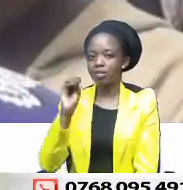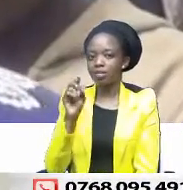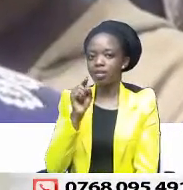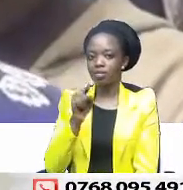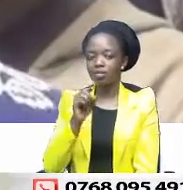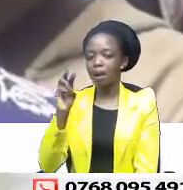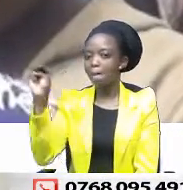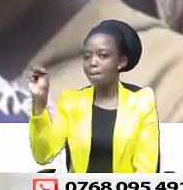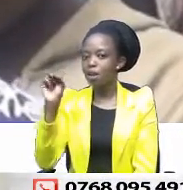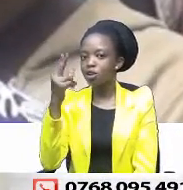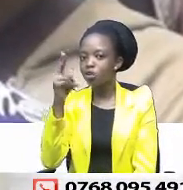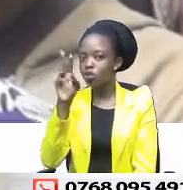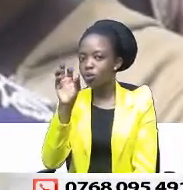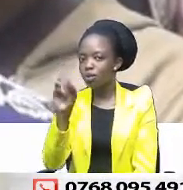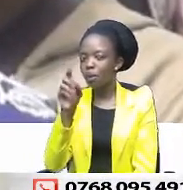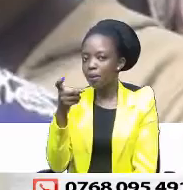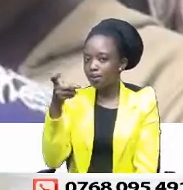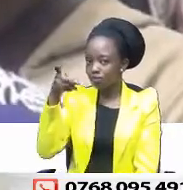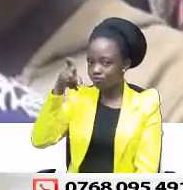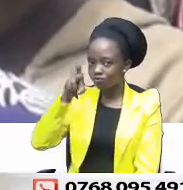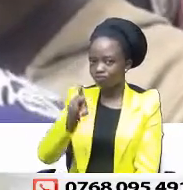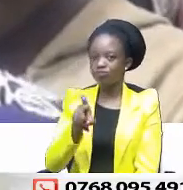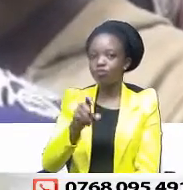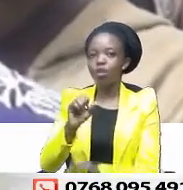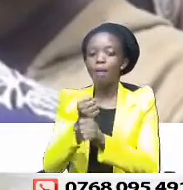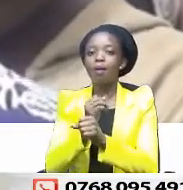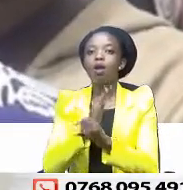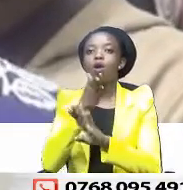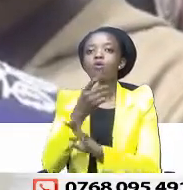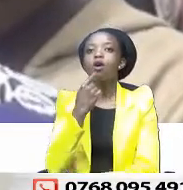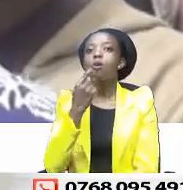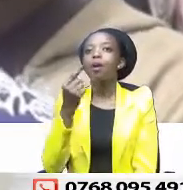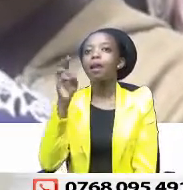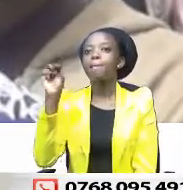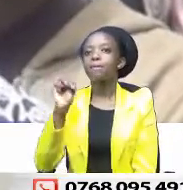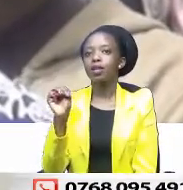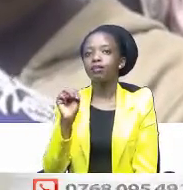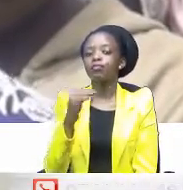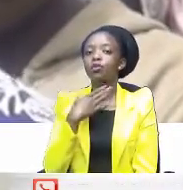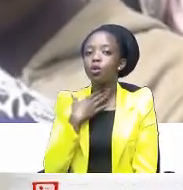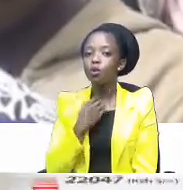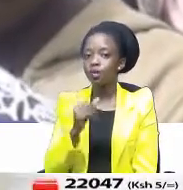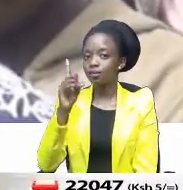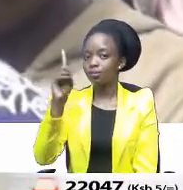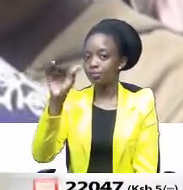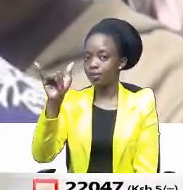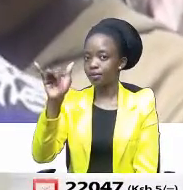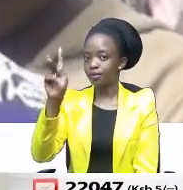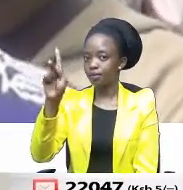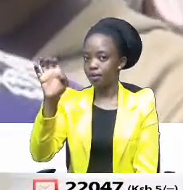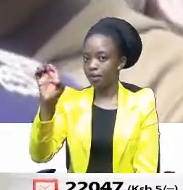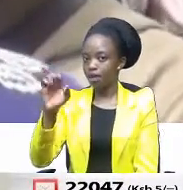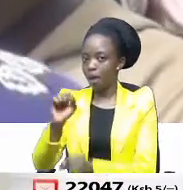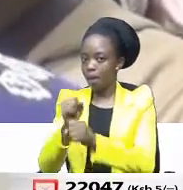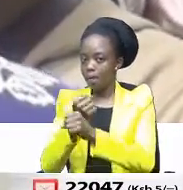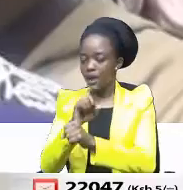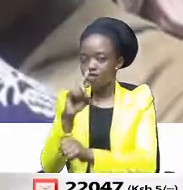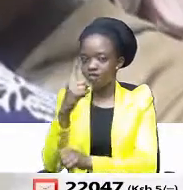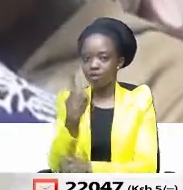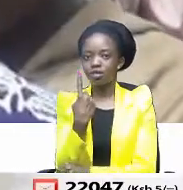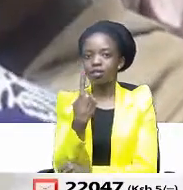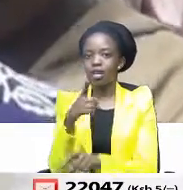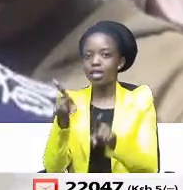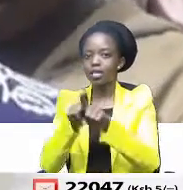milioni 20 ziongezewe hata ziwe milioni 100, na tunataka dikes upande wa Kwanza